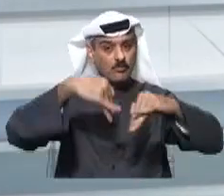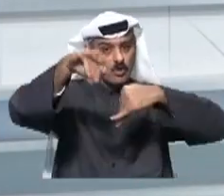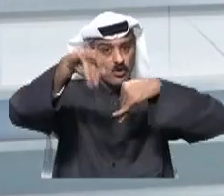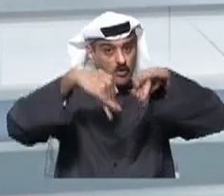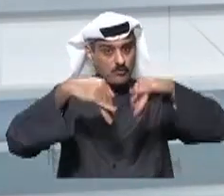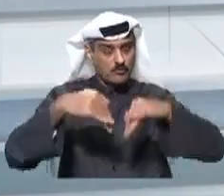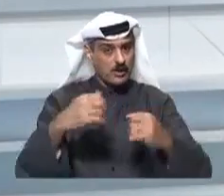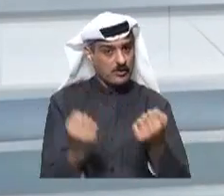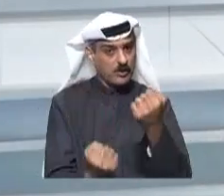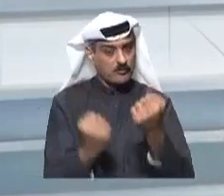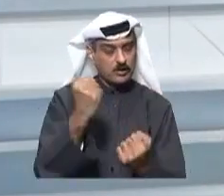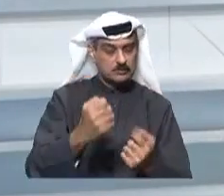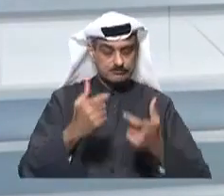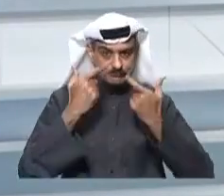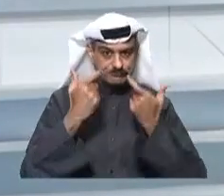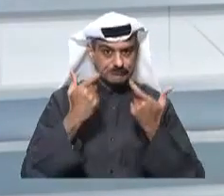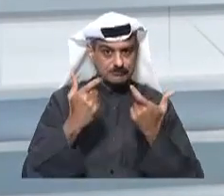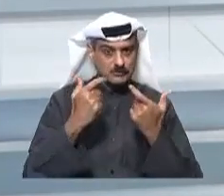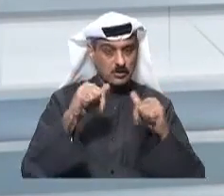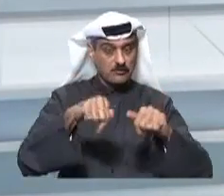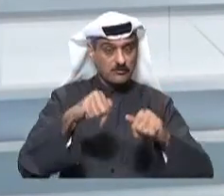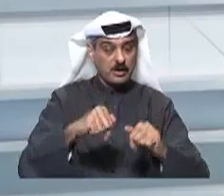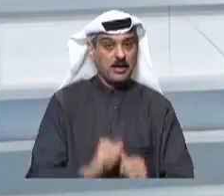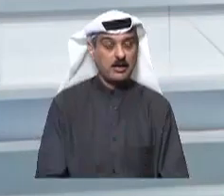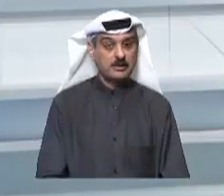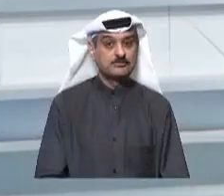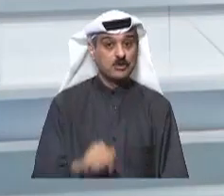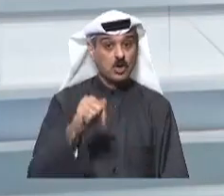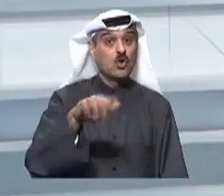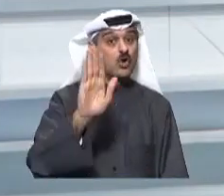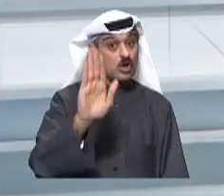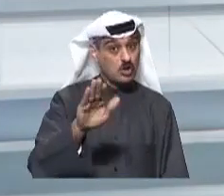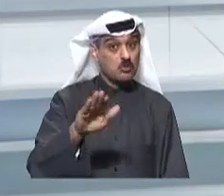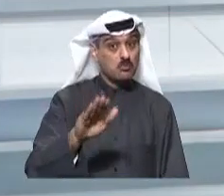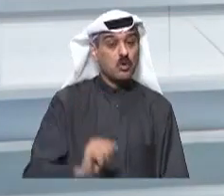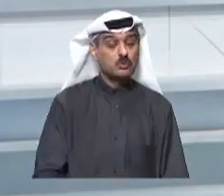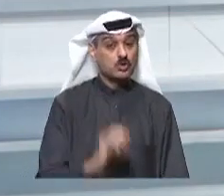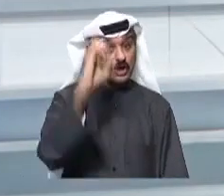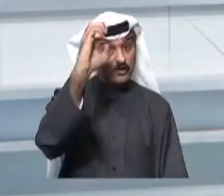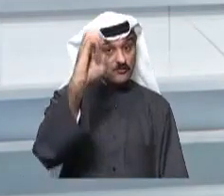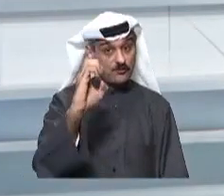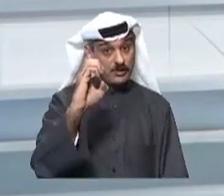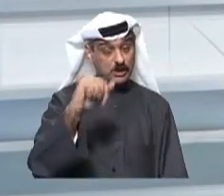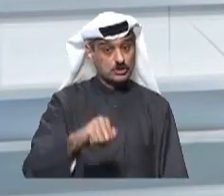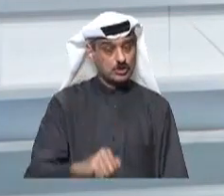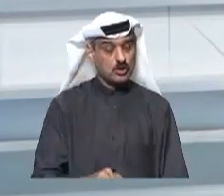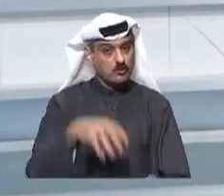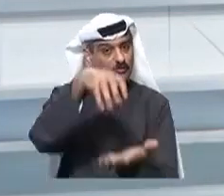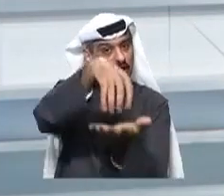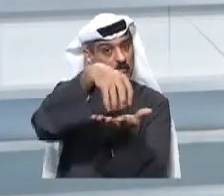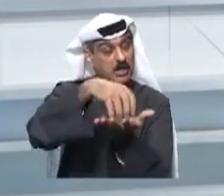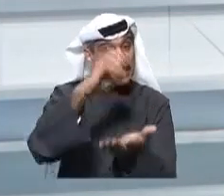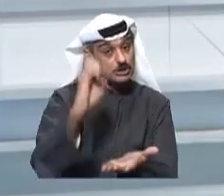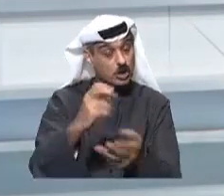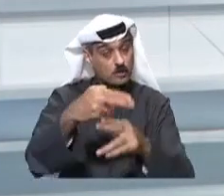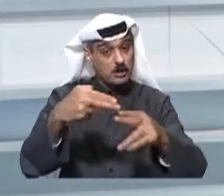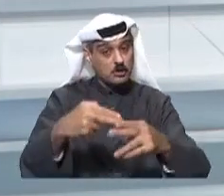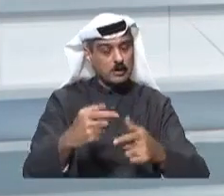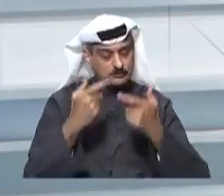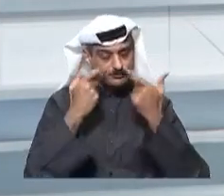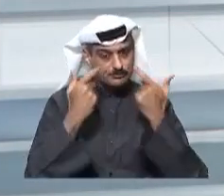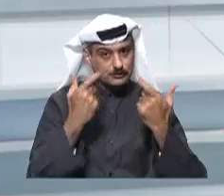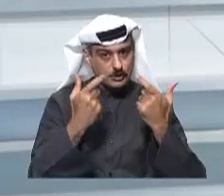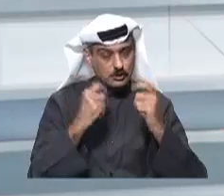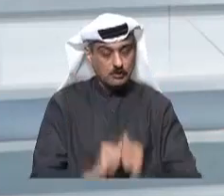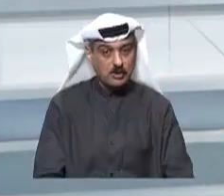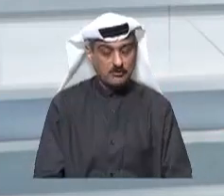بالكم أثناء القيادة في ظل هذه الأجواء، والمتواجدين في المناطق الجنوبية حطوا بالكم في ظل هذه الأجواء، وأيضا